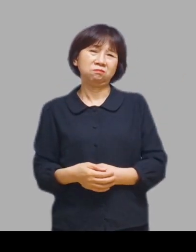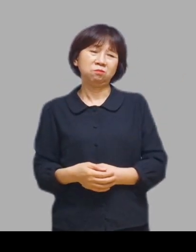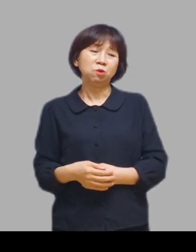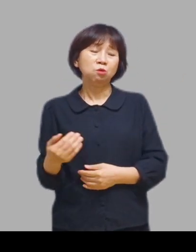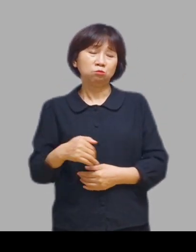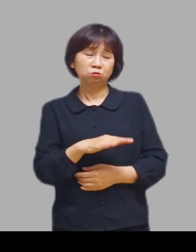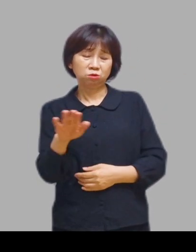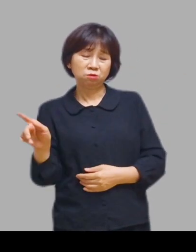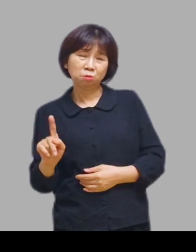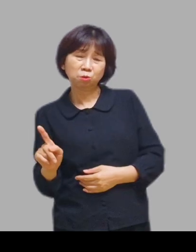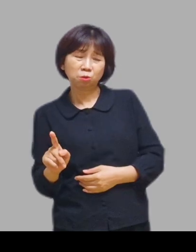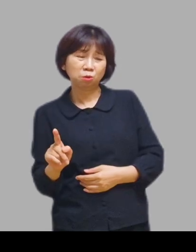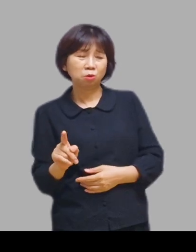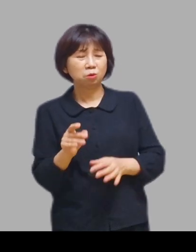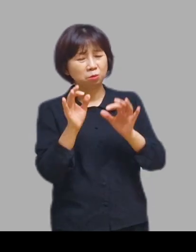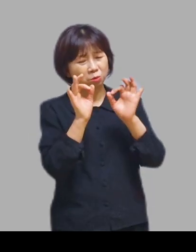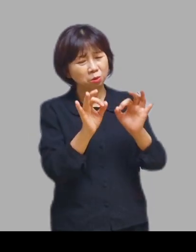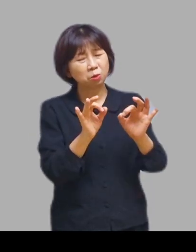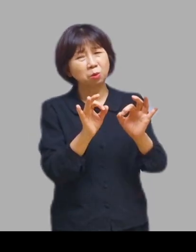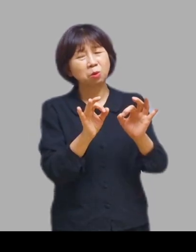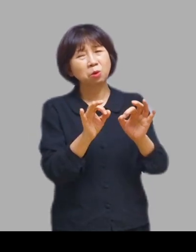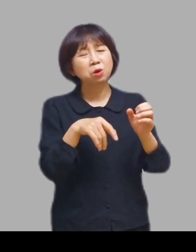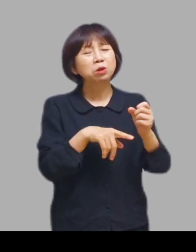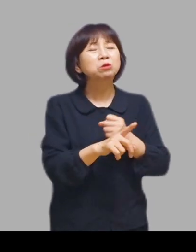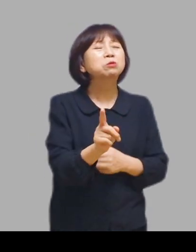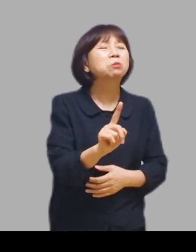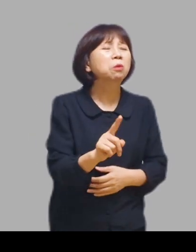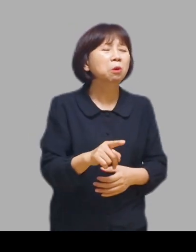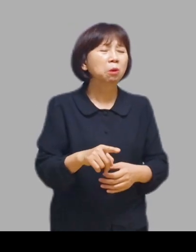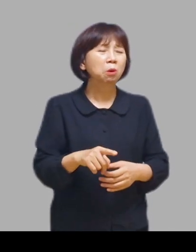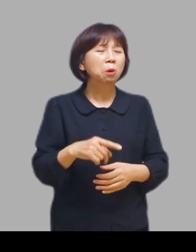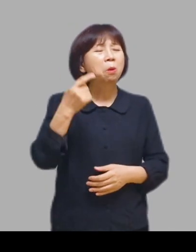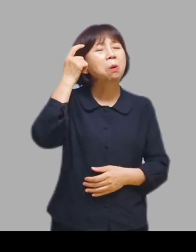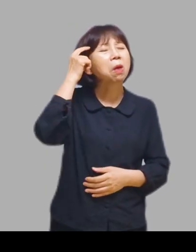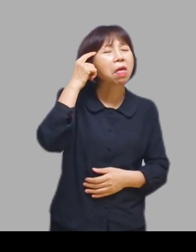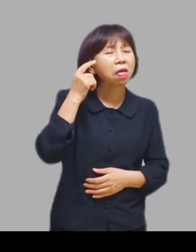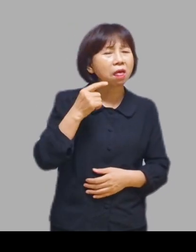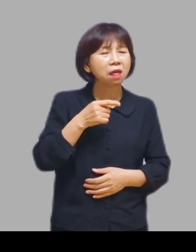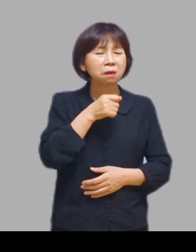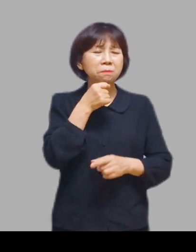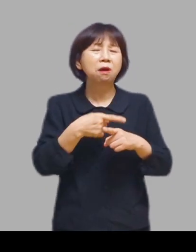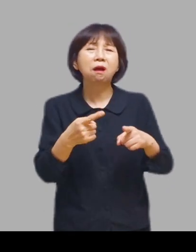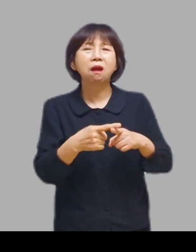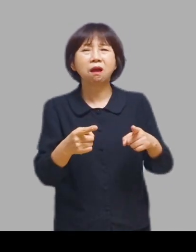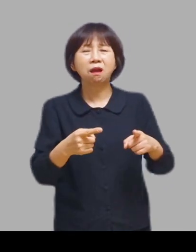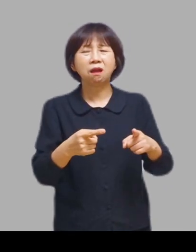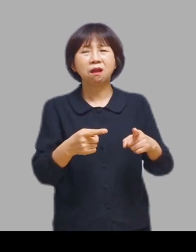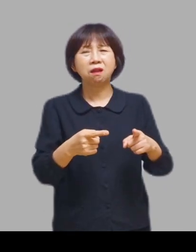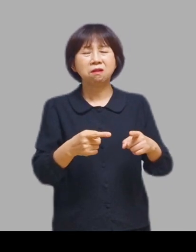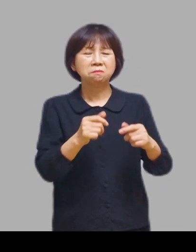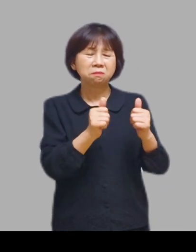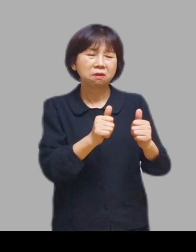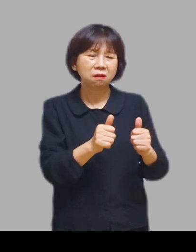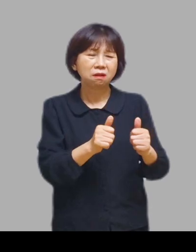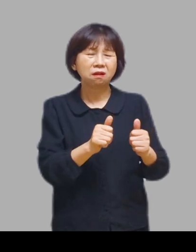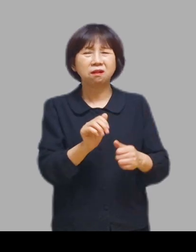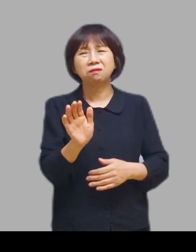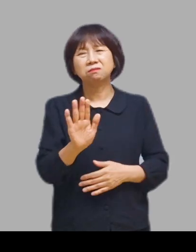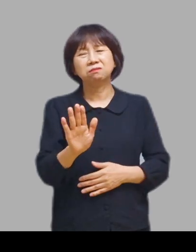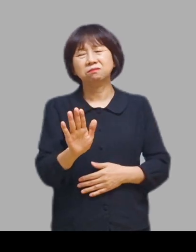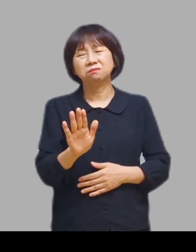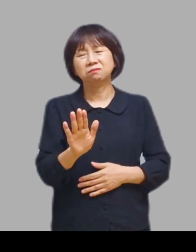사람을 보며 자꾸 이유를 캐묻고 따지고 판단하고 정죄하면 그 영혼은 더